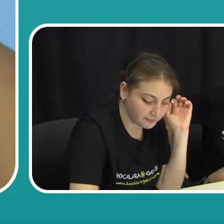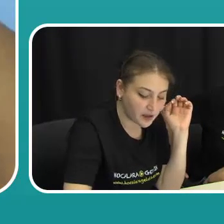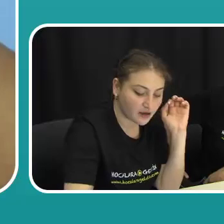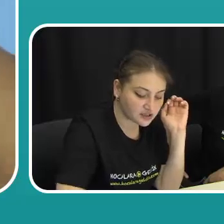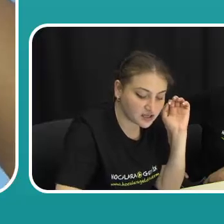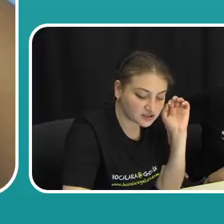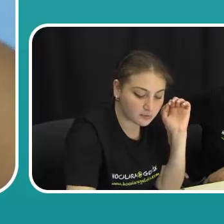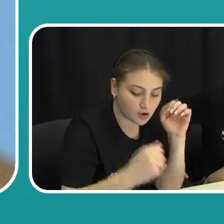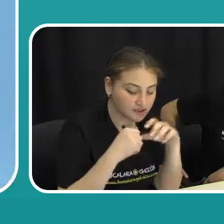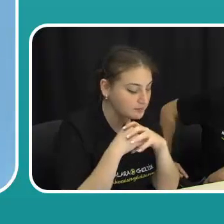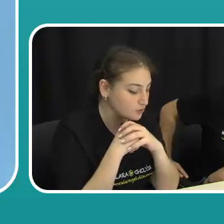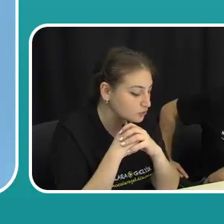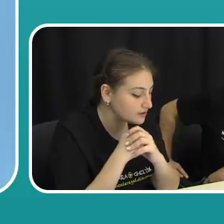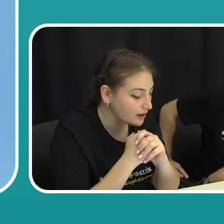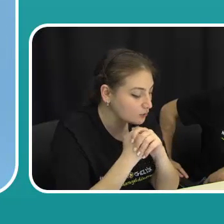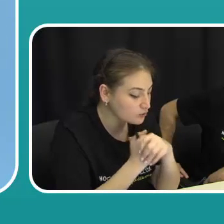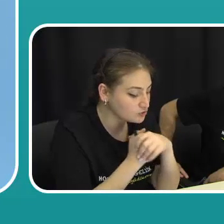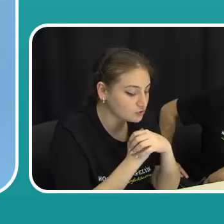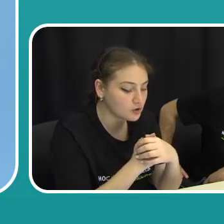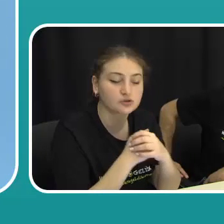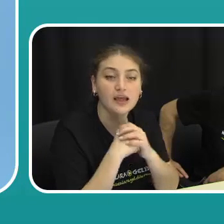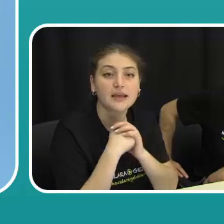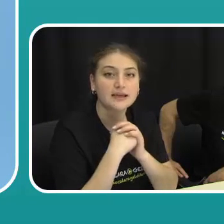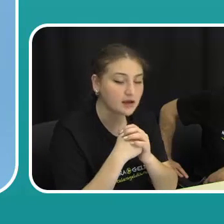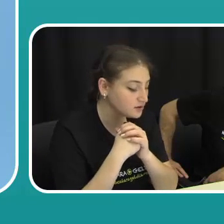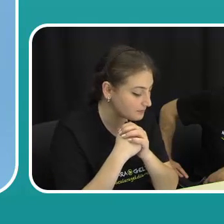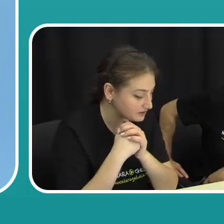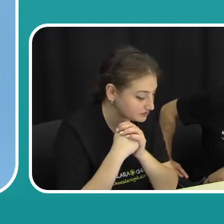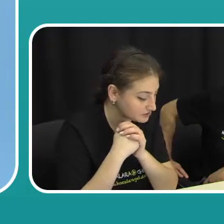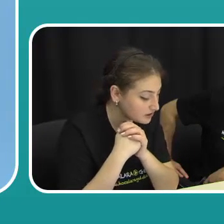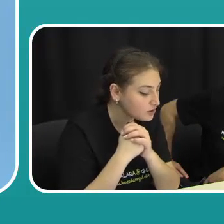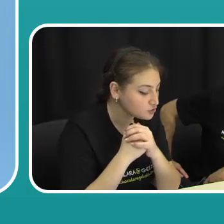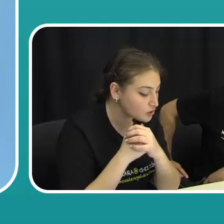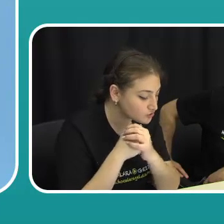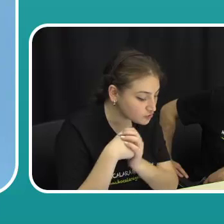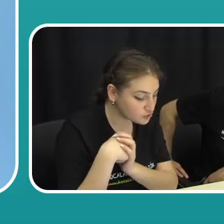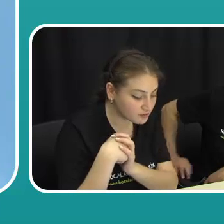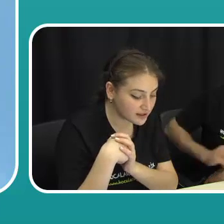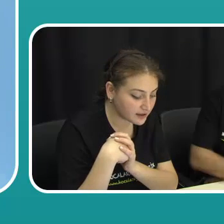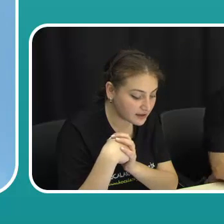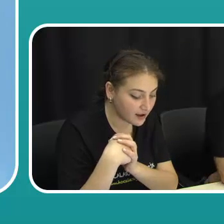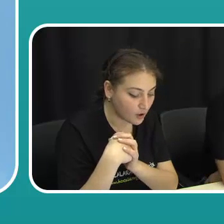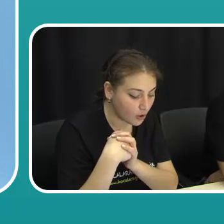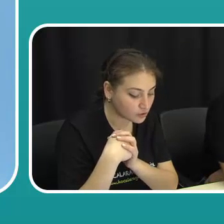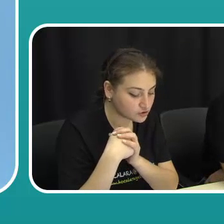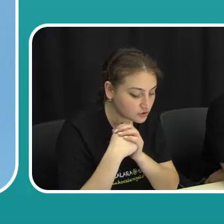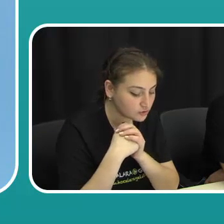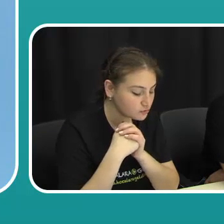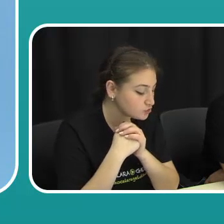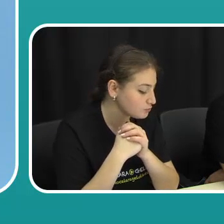gösterme karşılaştırma yöntemlerini kullanarak okuyucunun görüşüne in ırm çalışır sözlü soru cümleleriyle